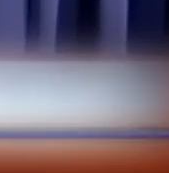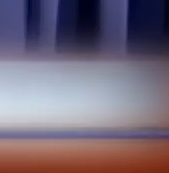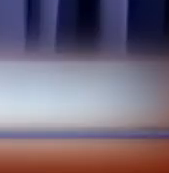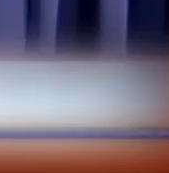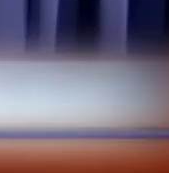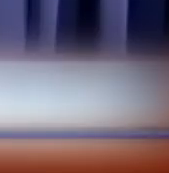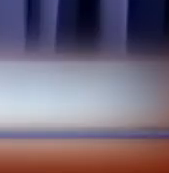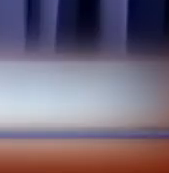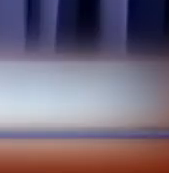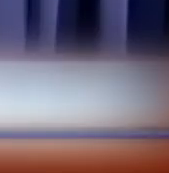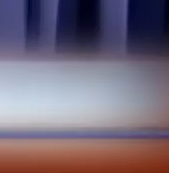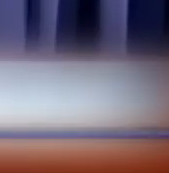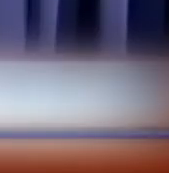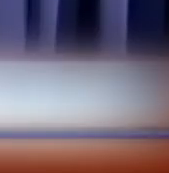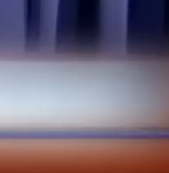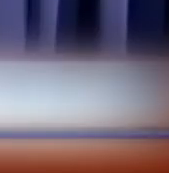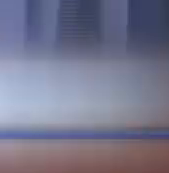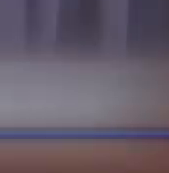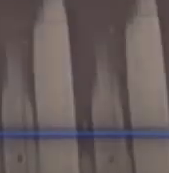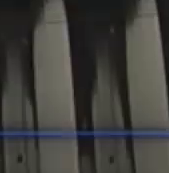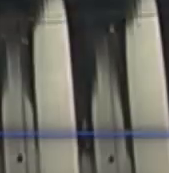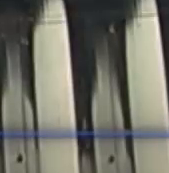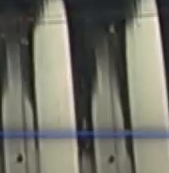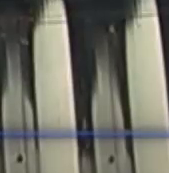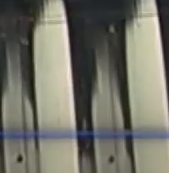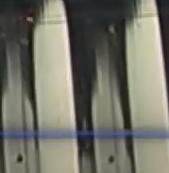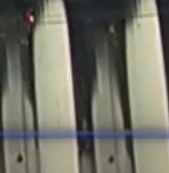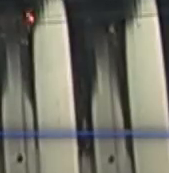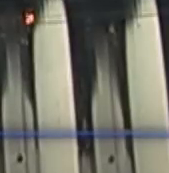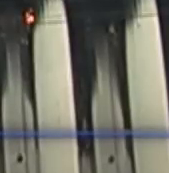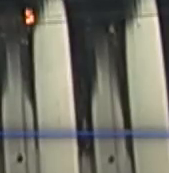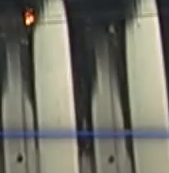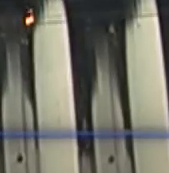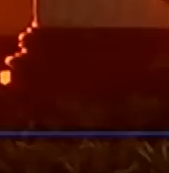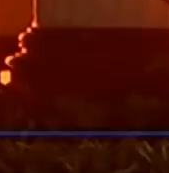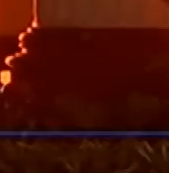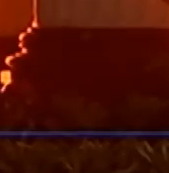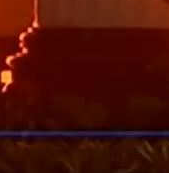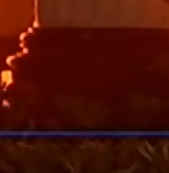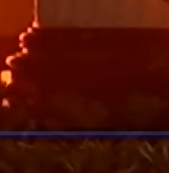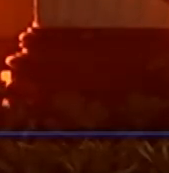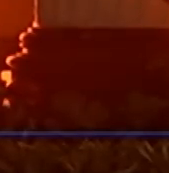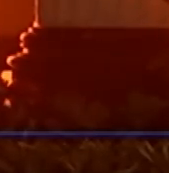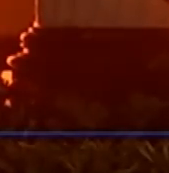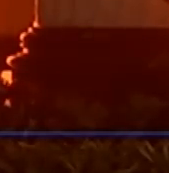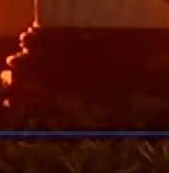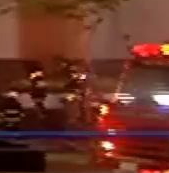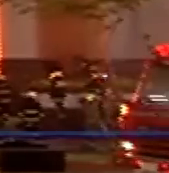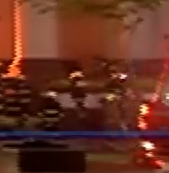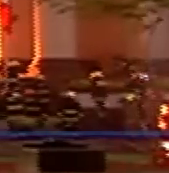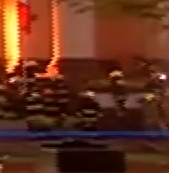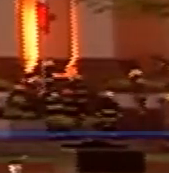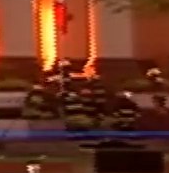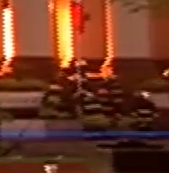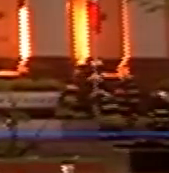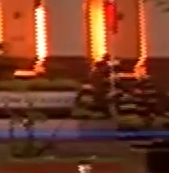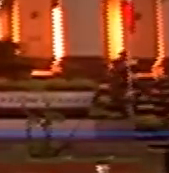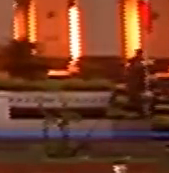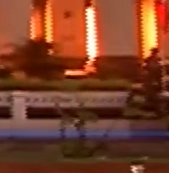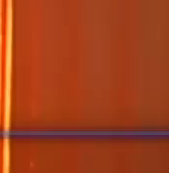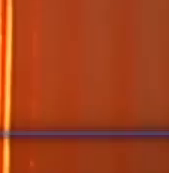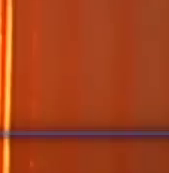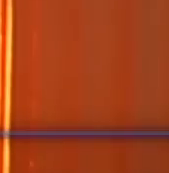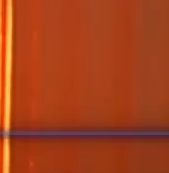pong infrastruktura sa lugar na yun. Pati mga ide-deliver na sanang national ID ng ilang taga Maynila kasamang natupok ng